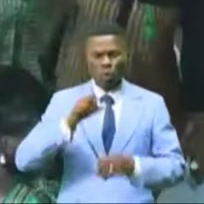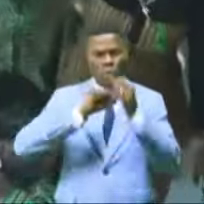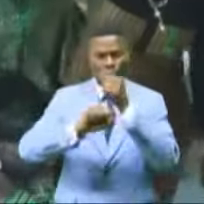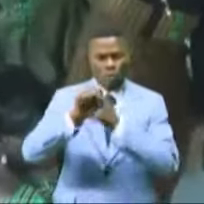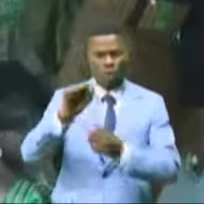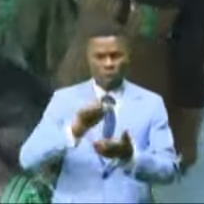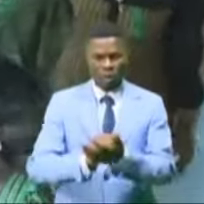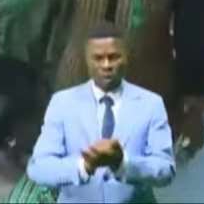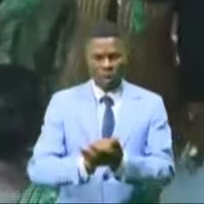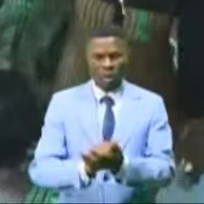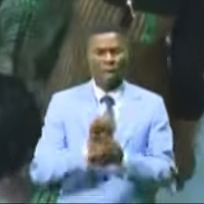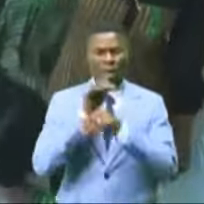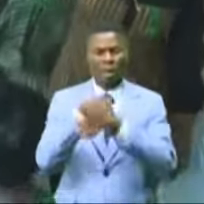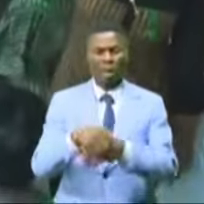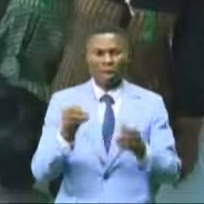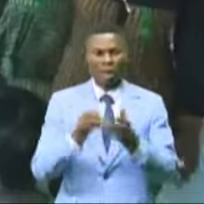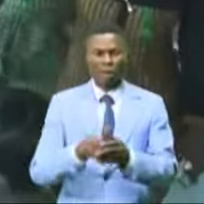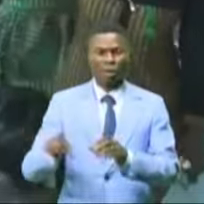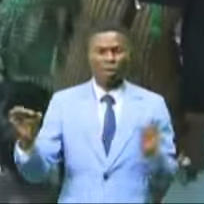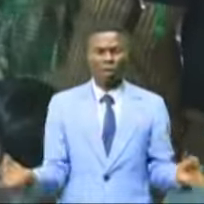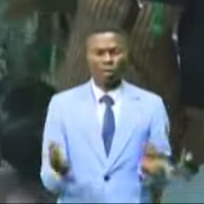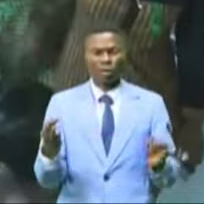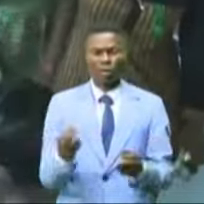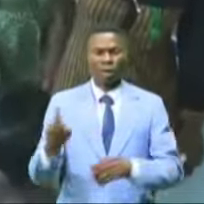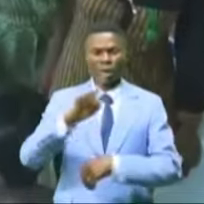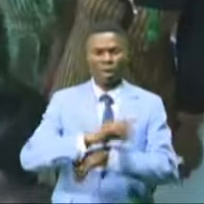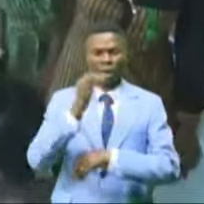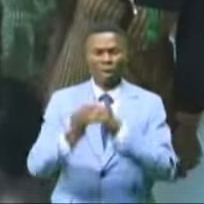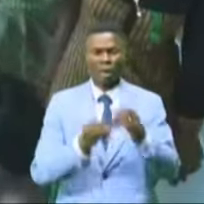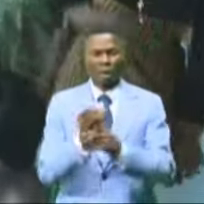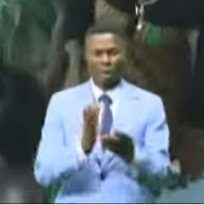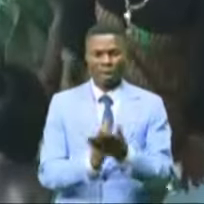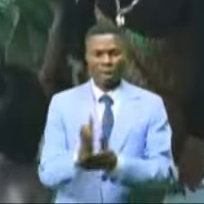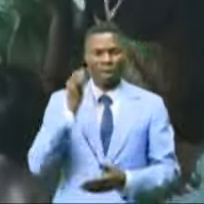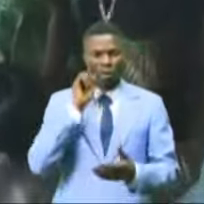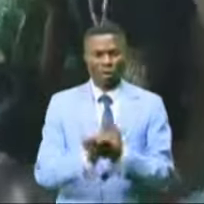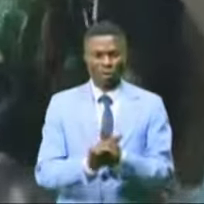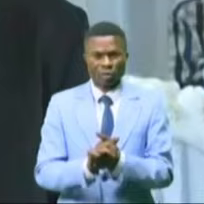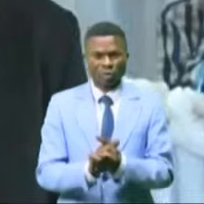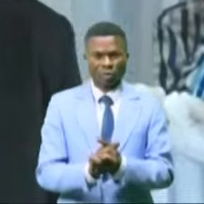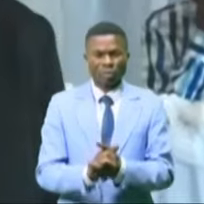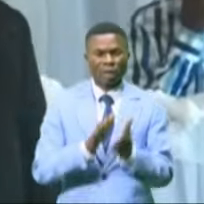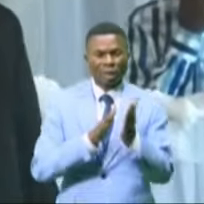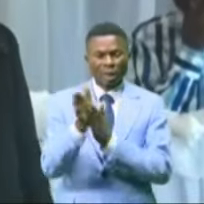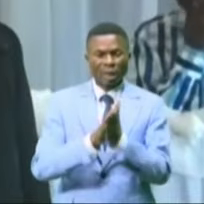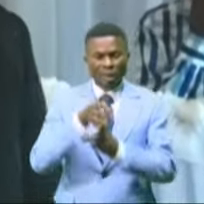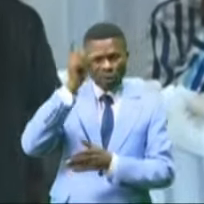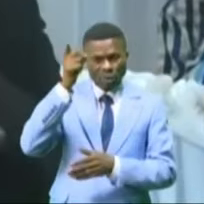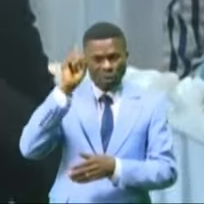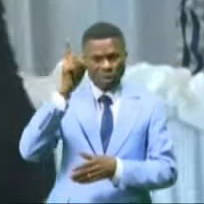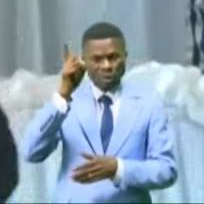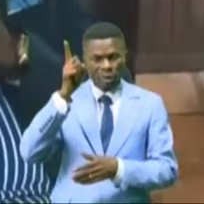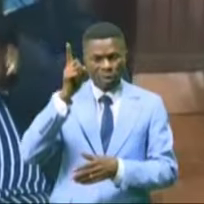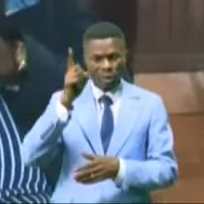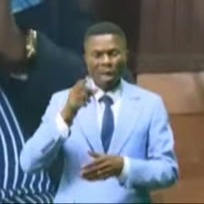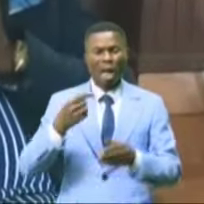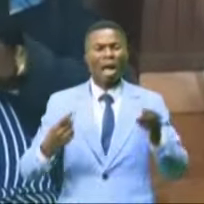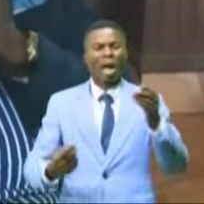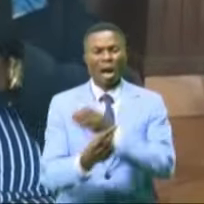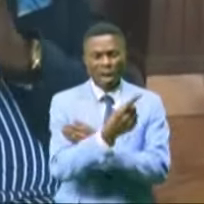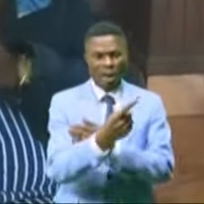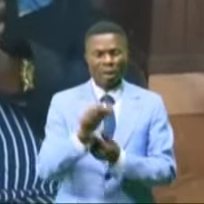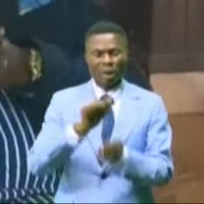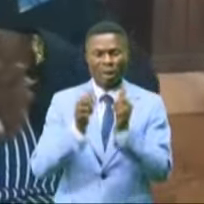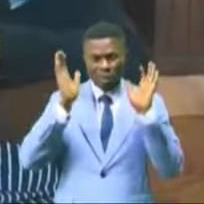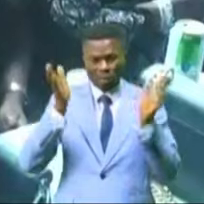sensibiliser. Intervenant en pleine célébration de la journée des droits de la femme, l'accent a été mis sur la dénonciation du